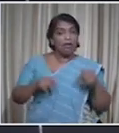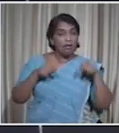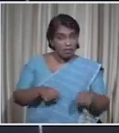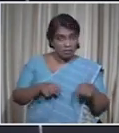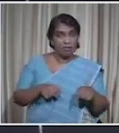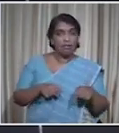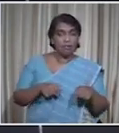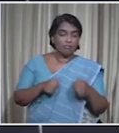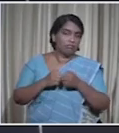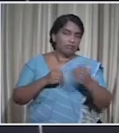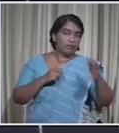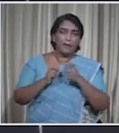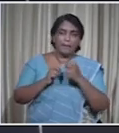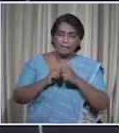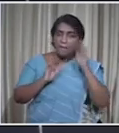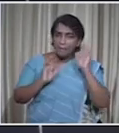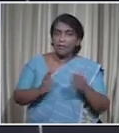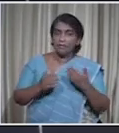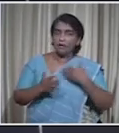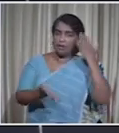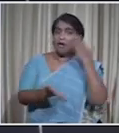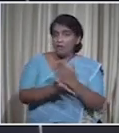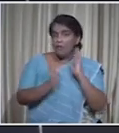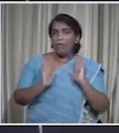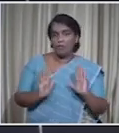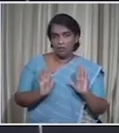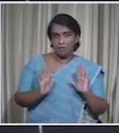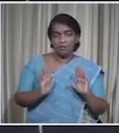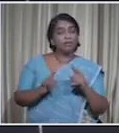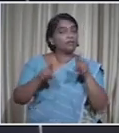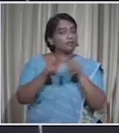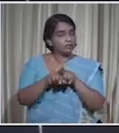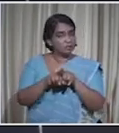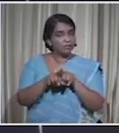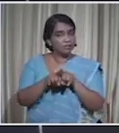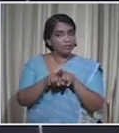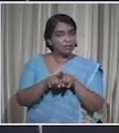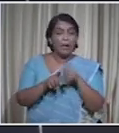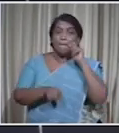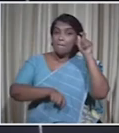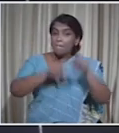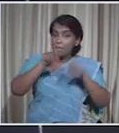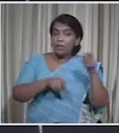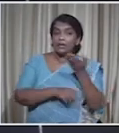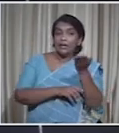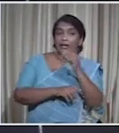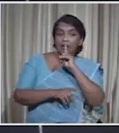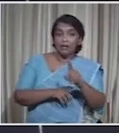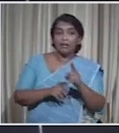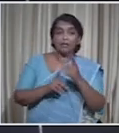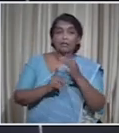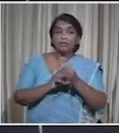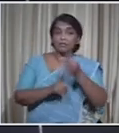අද ඇවිල්ලා තියෙන්නේ මේක අපි නවත්ත ගන්න ඕනේ එක පැත්තකින් මේ ජනතාව මේ ඉල්ලීම කරන්නේ